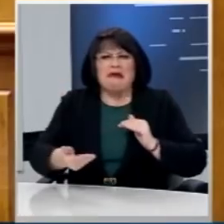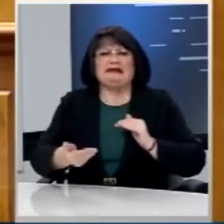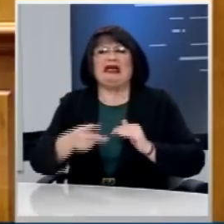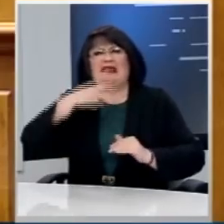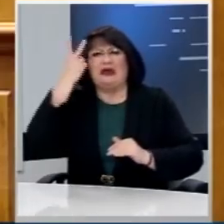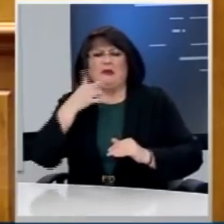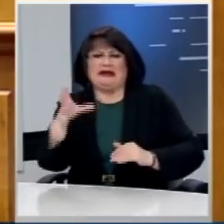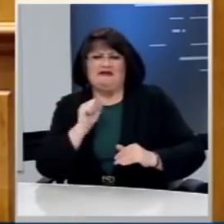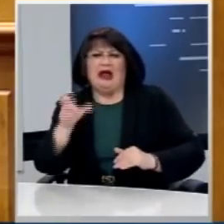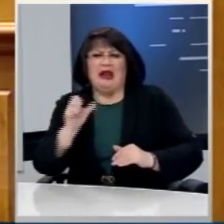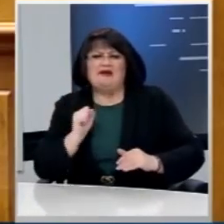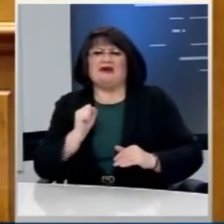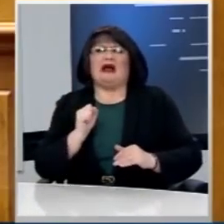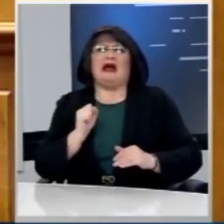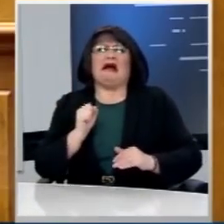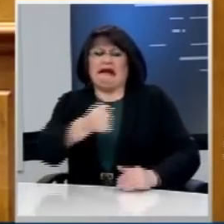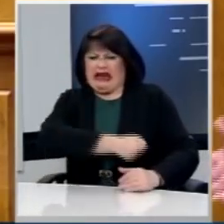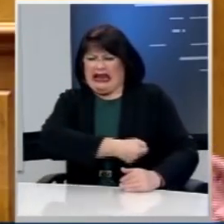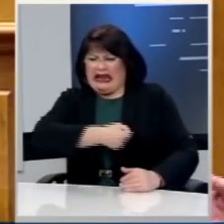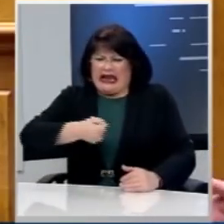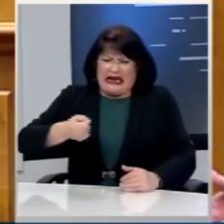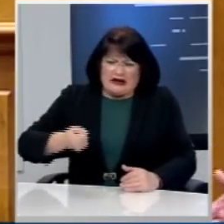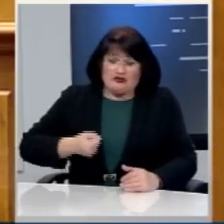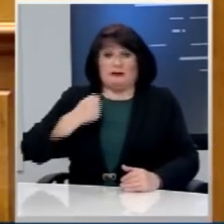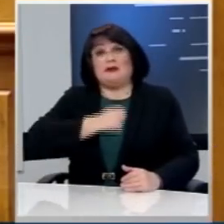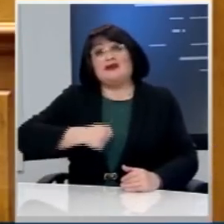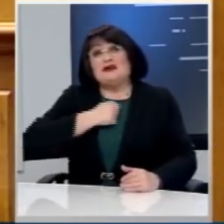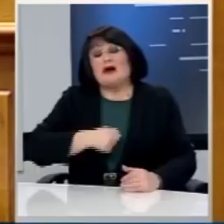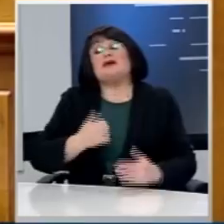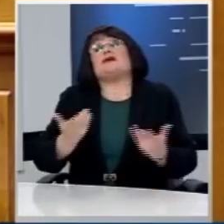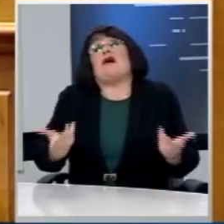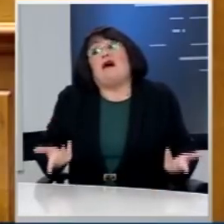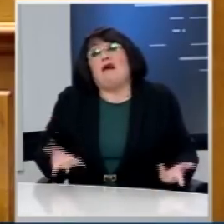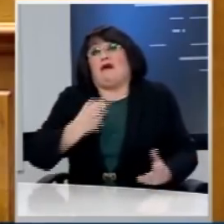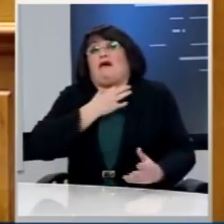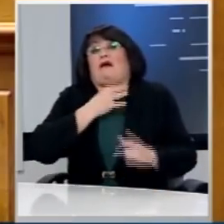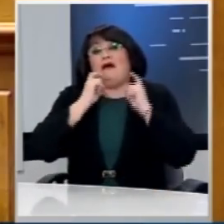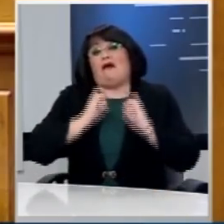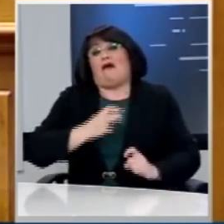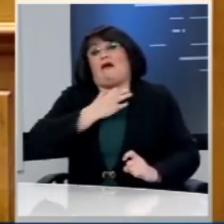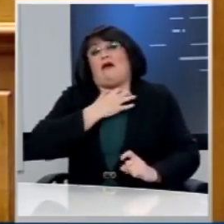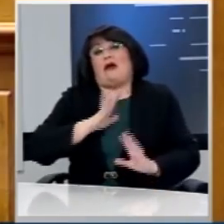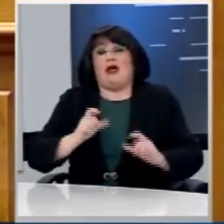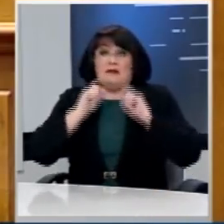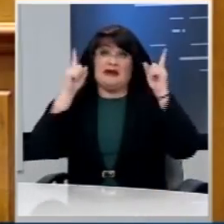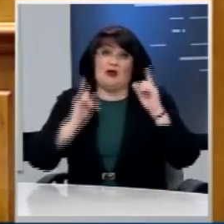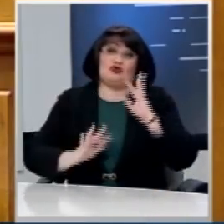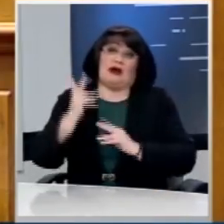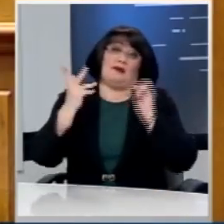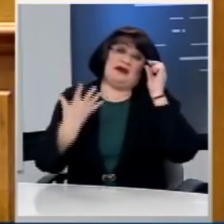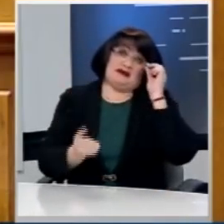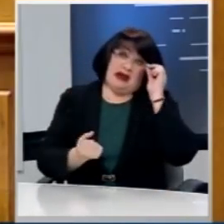στα δικαιώματα, τα μέτρα σφαγής του λαού είναι σίγουρα δυσάρεστα, αλλά είναι απαραίτητα για να έρθει επιτέλους η